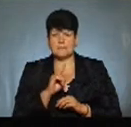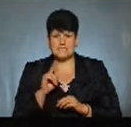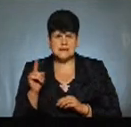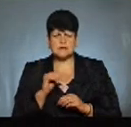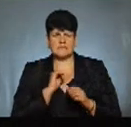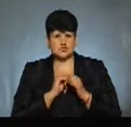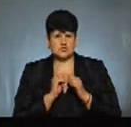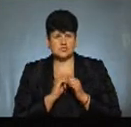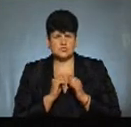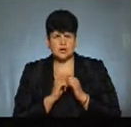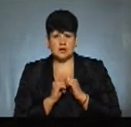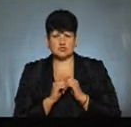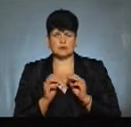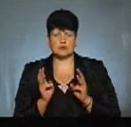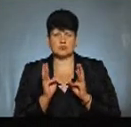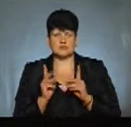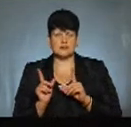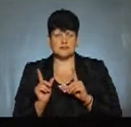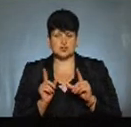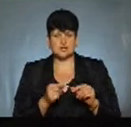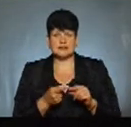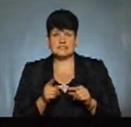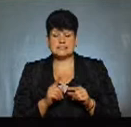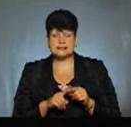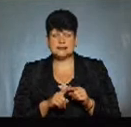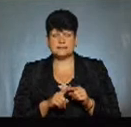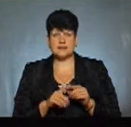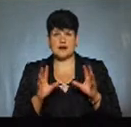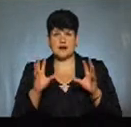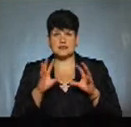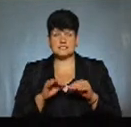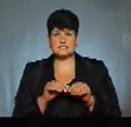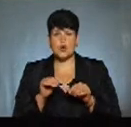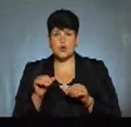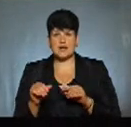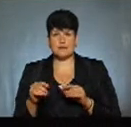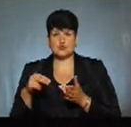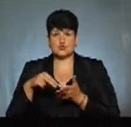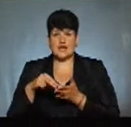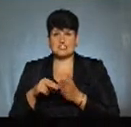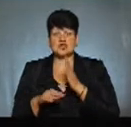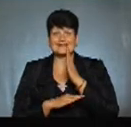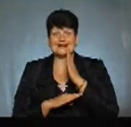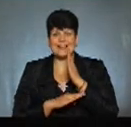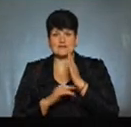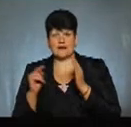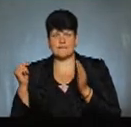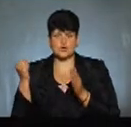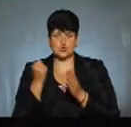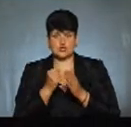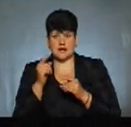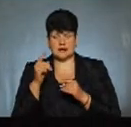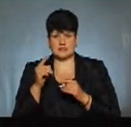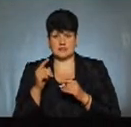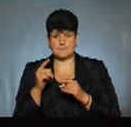найчастіше, на які пожежі ми виїжджали, то виїжджали на гасіння окремо стоячих дерев, в які влучає блискавка. Також